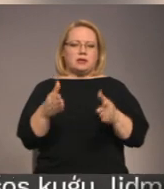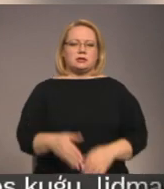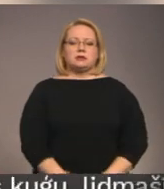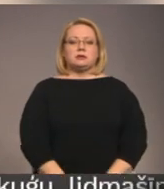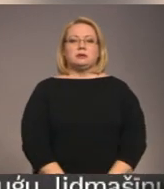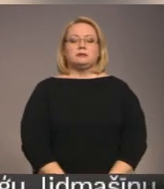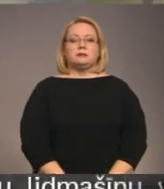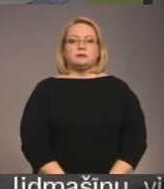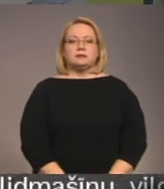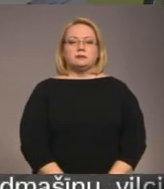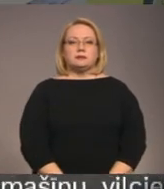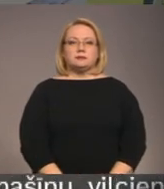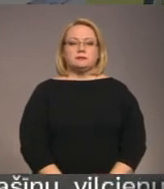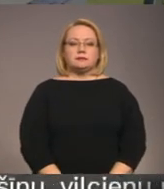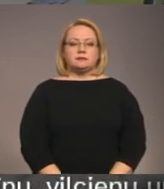Kinca.